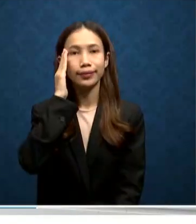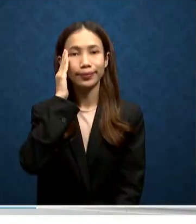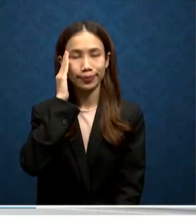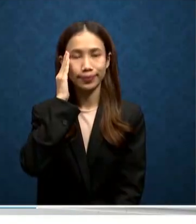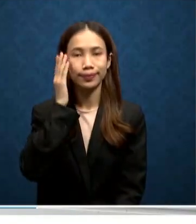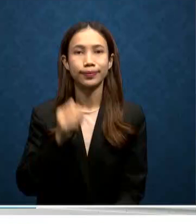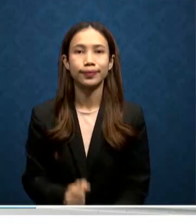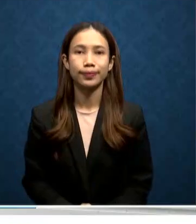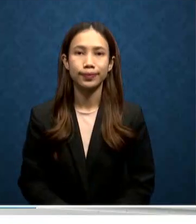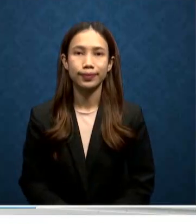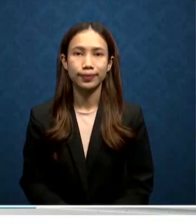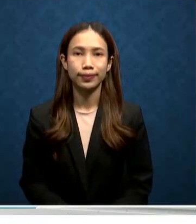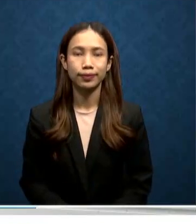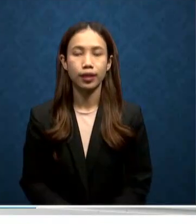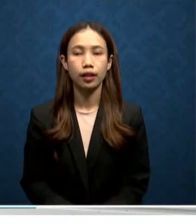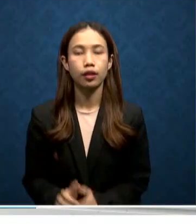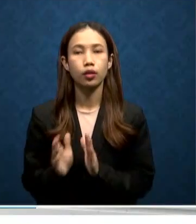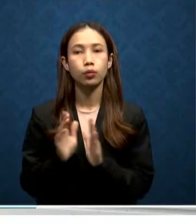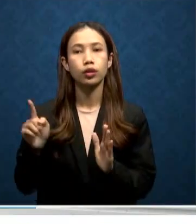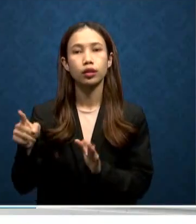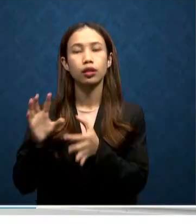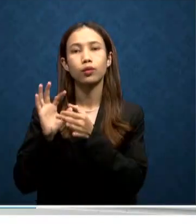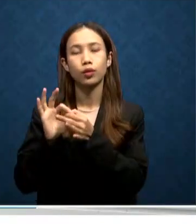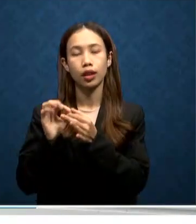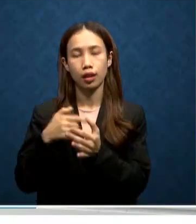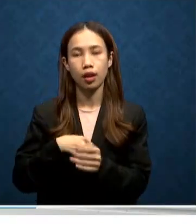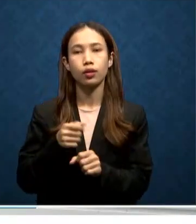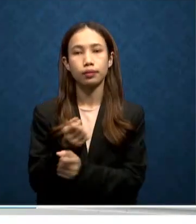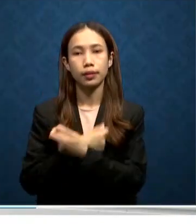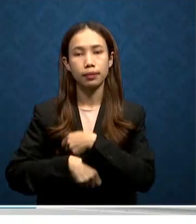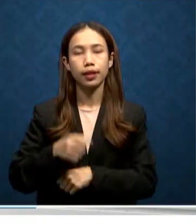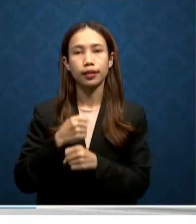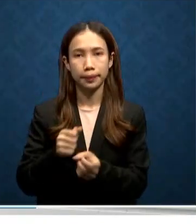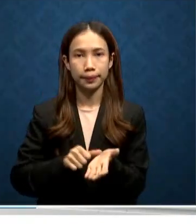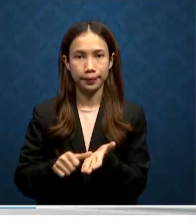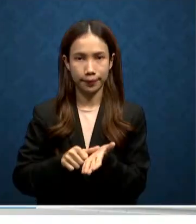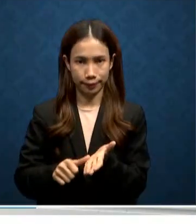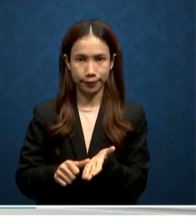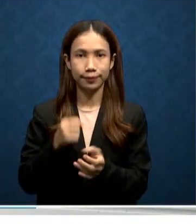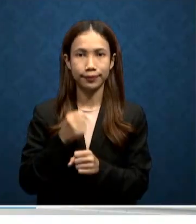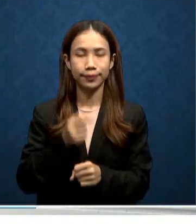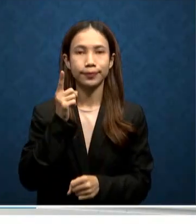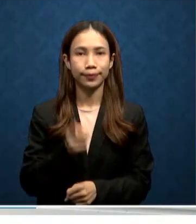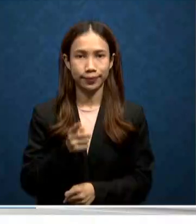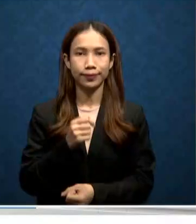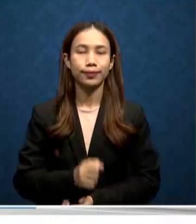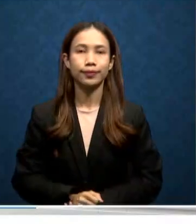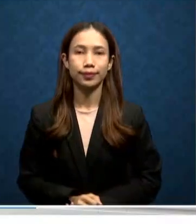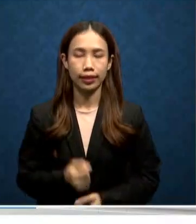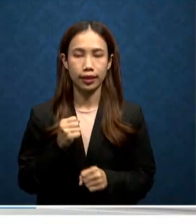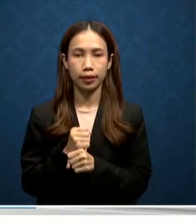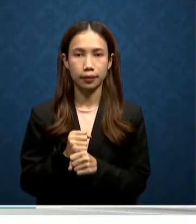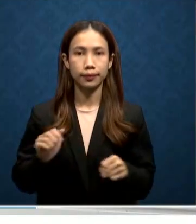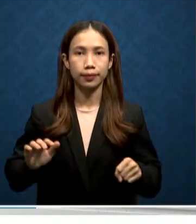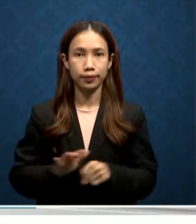ว่าข้อห่วงใยของท่านเราได้นำไปปฏิบัติอย่างสุดความสามารถแล้วก็เต็มกำลัง